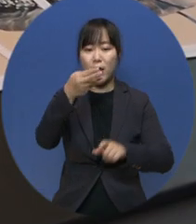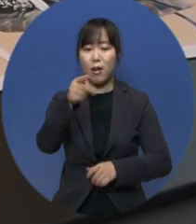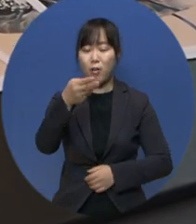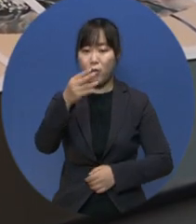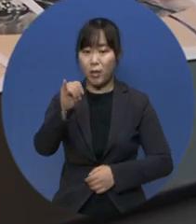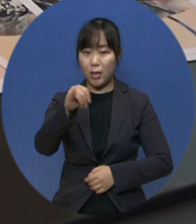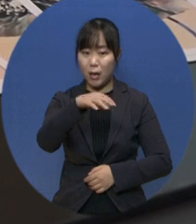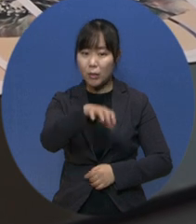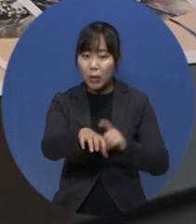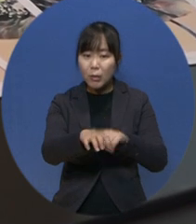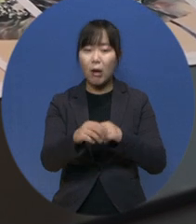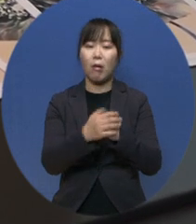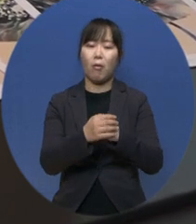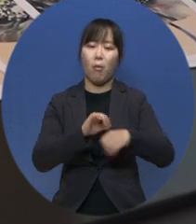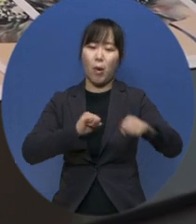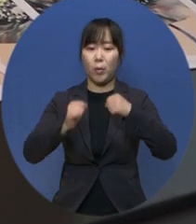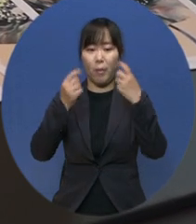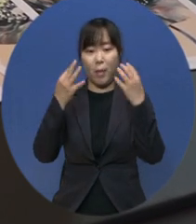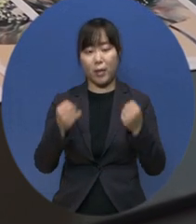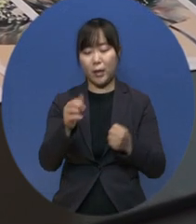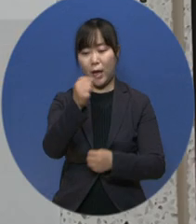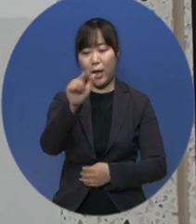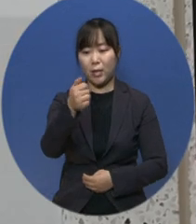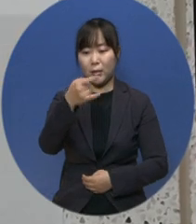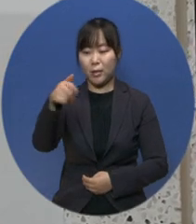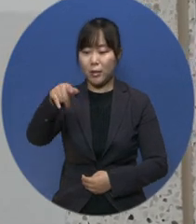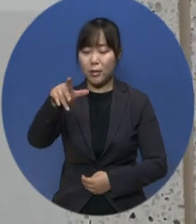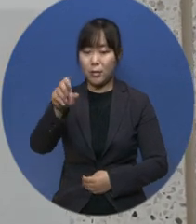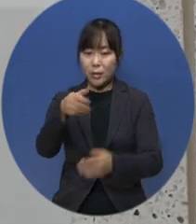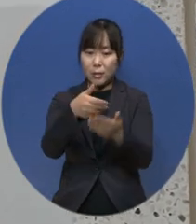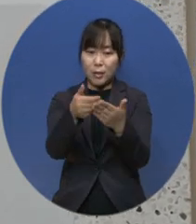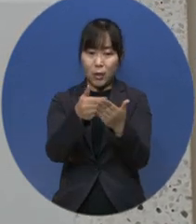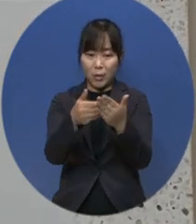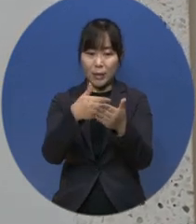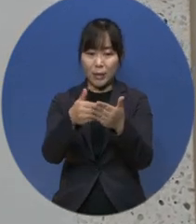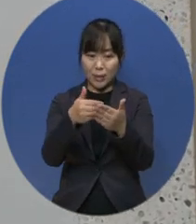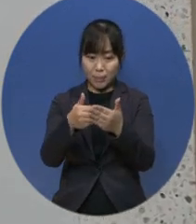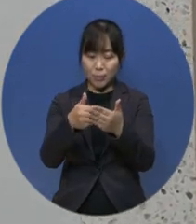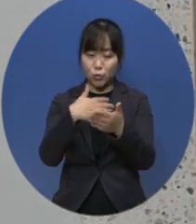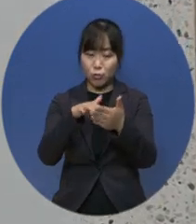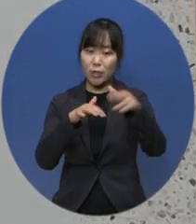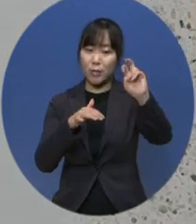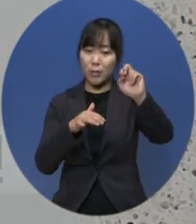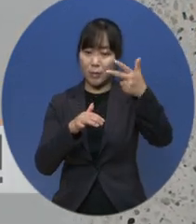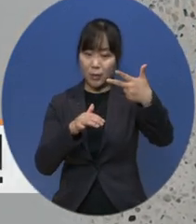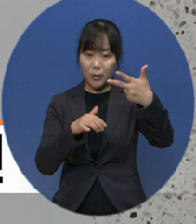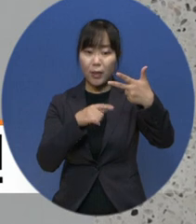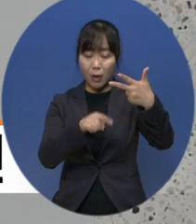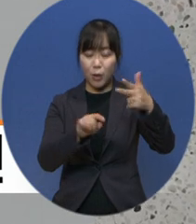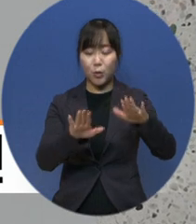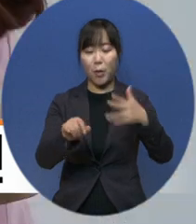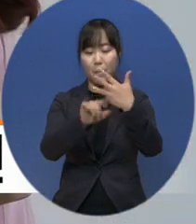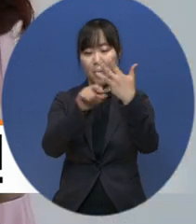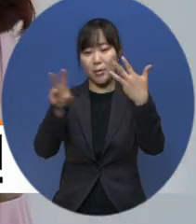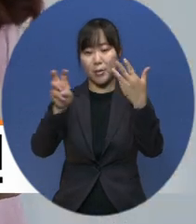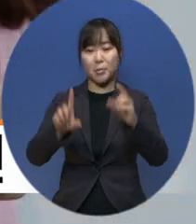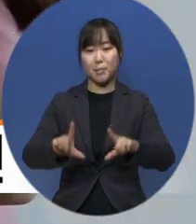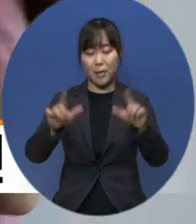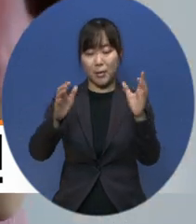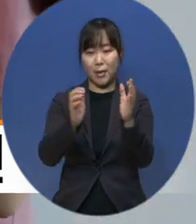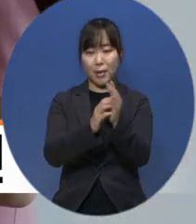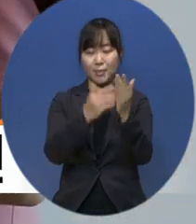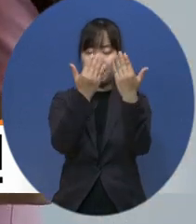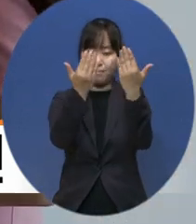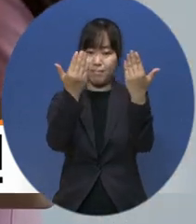안에서는 왕성한 작품 활동을 펼치고 있는 한희정 작가의 작품 27점이 오는 8월